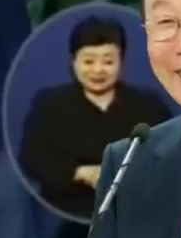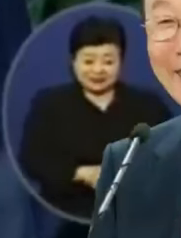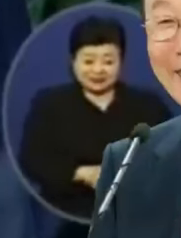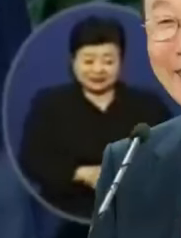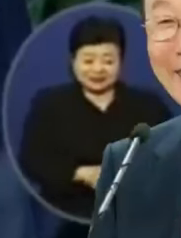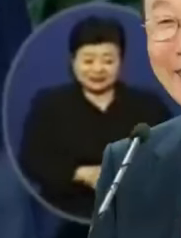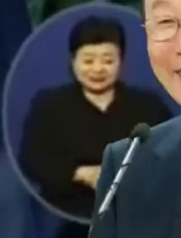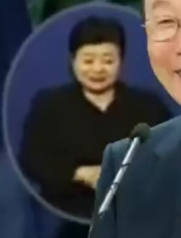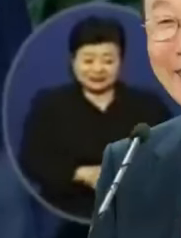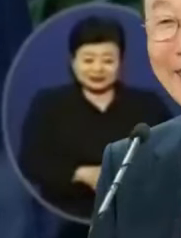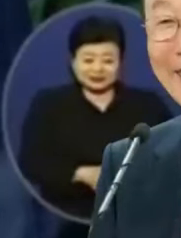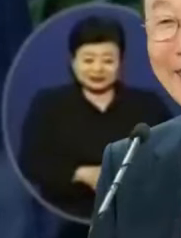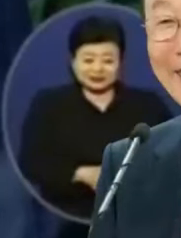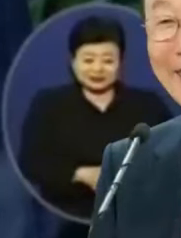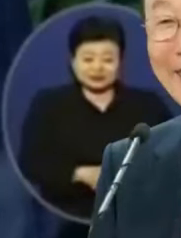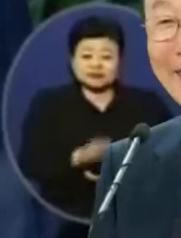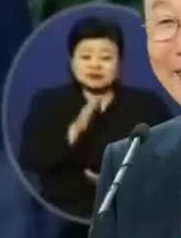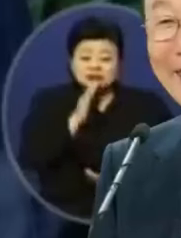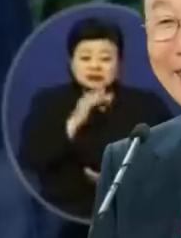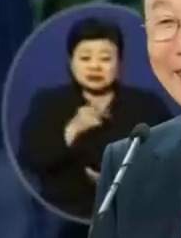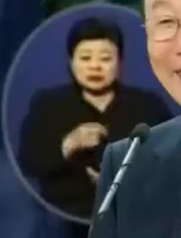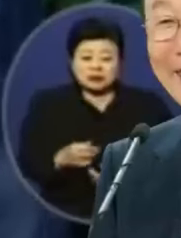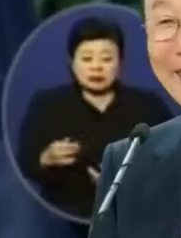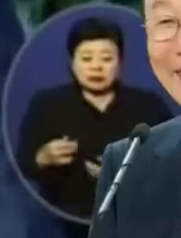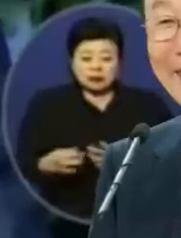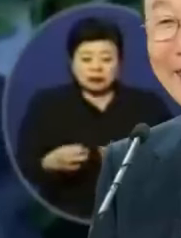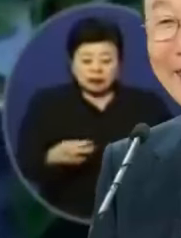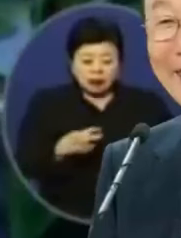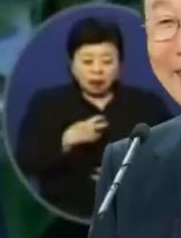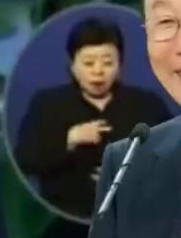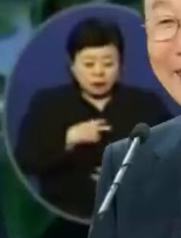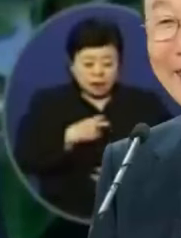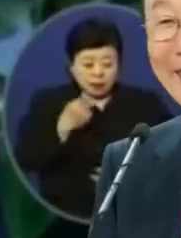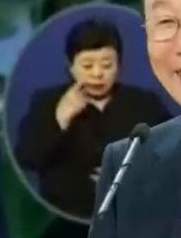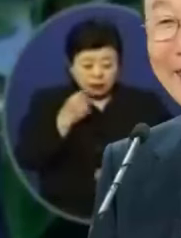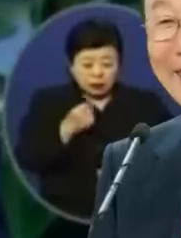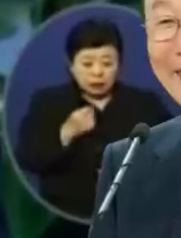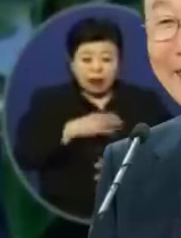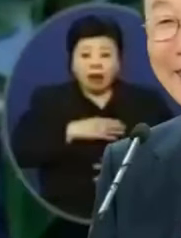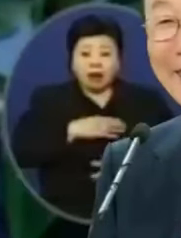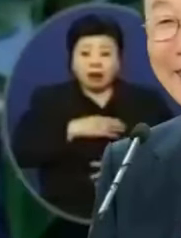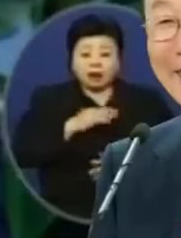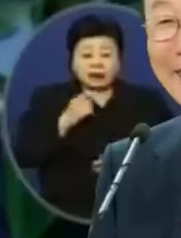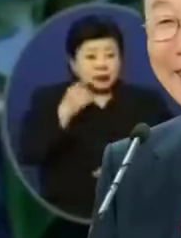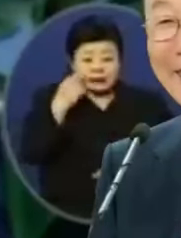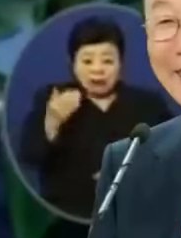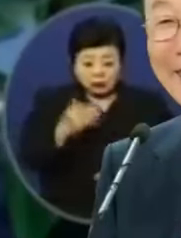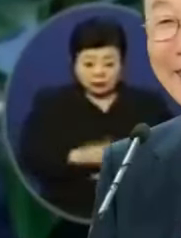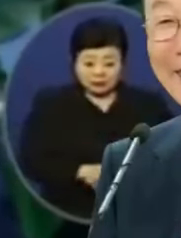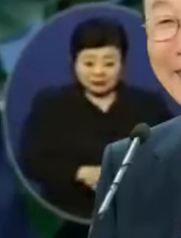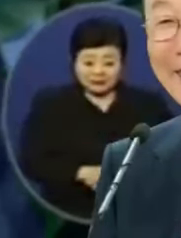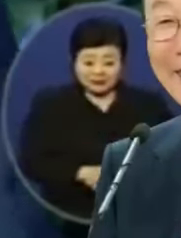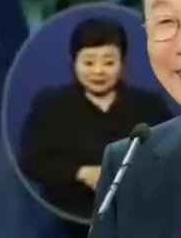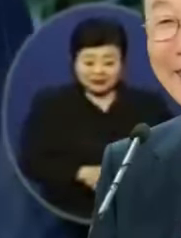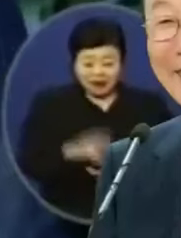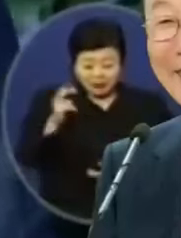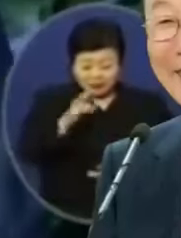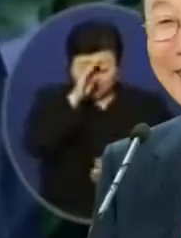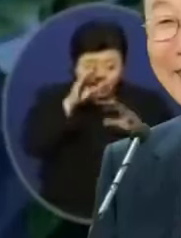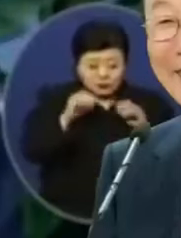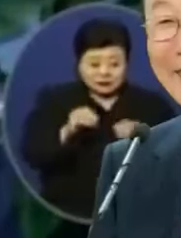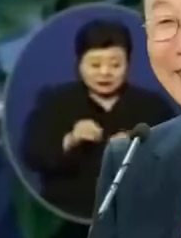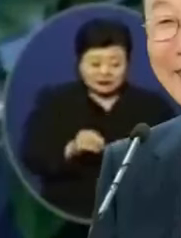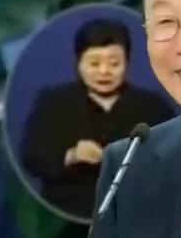CT 조사를 했는데 의사가 화닥짝 놀라면서 아니 어디 갔다 왔냐 그래. 그래